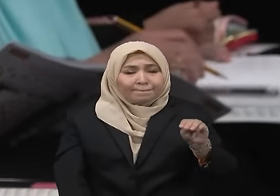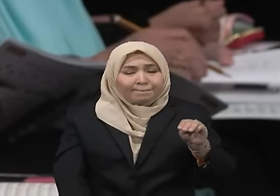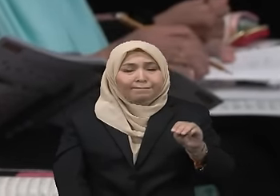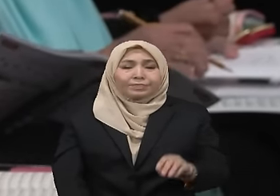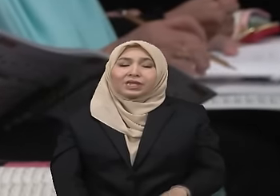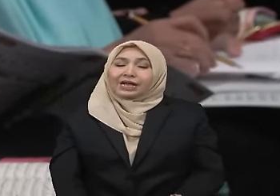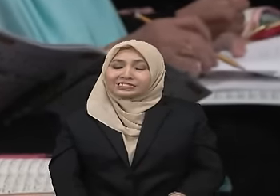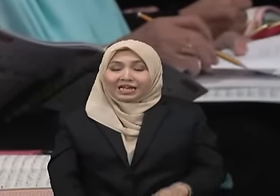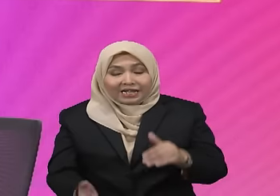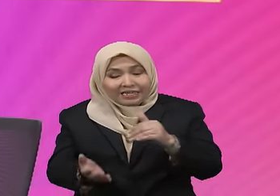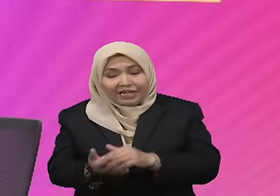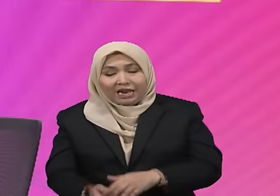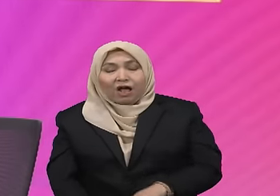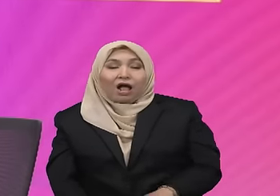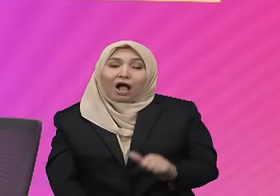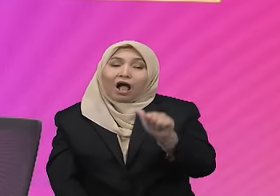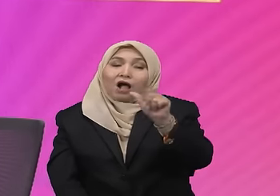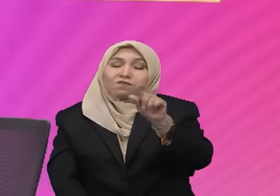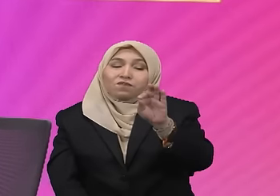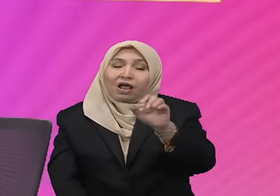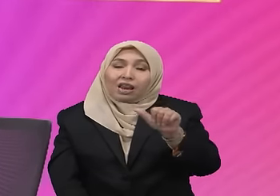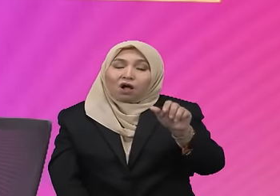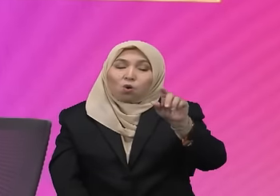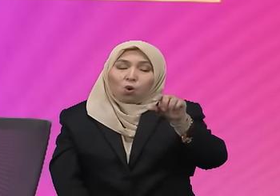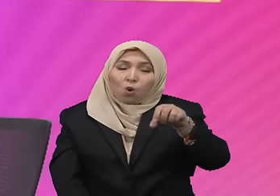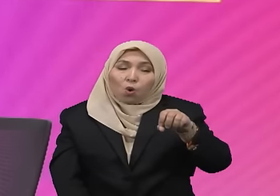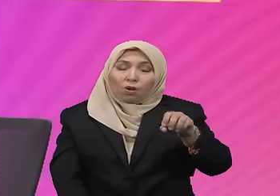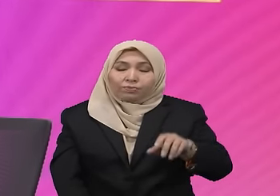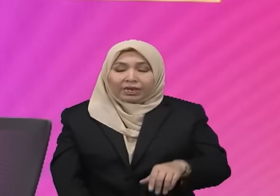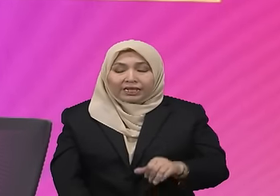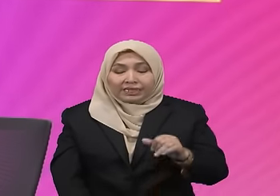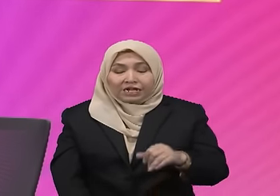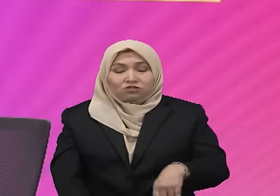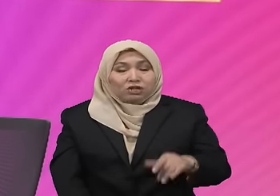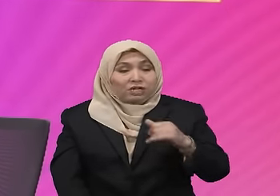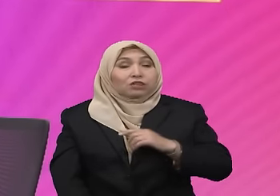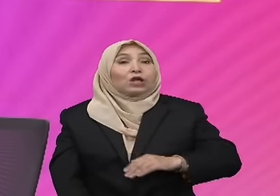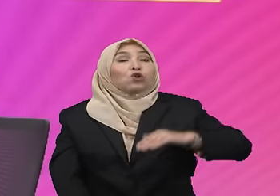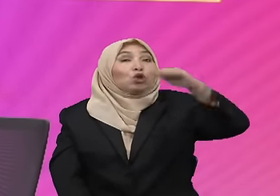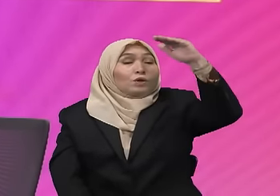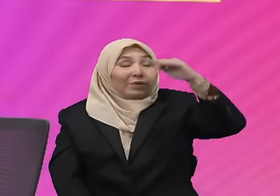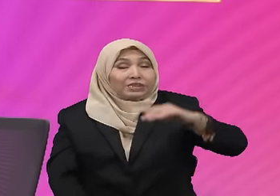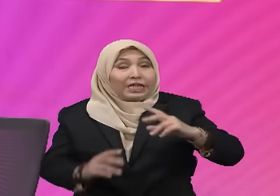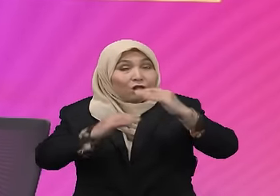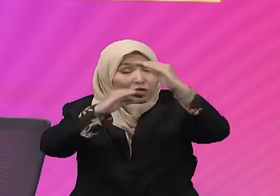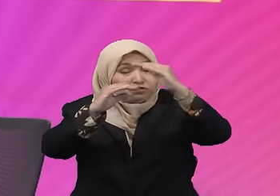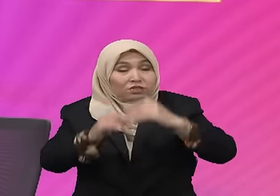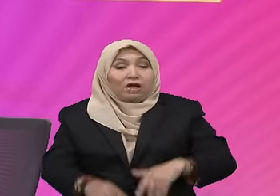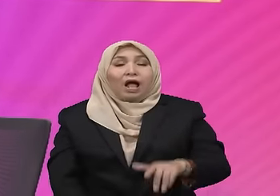qala la illam. Ha, tadi sekali lagi afala. Ni jawab tabakok suara tinggi ya. Tingkatan suara yang